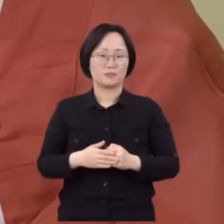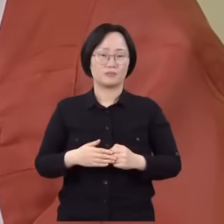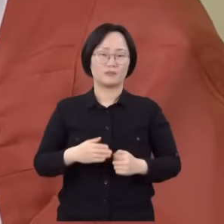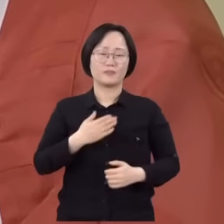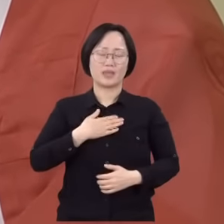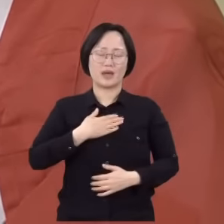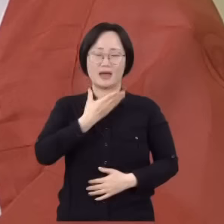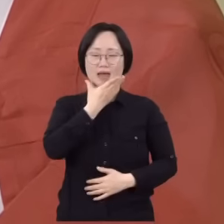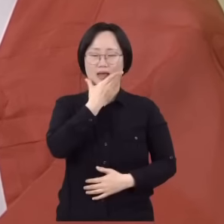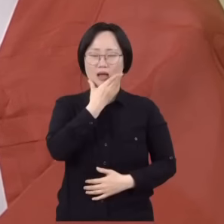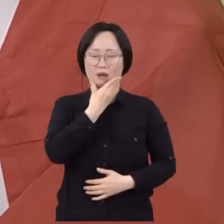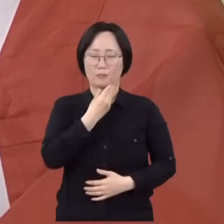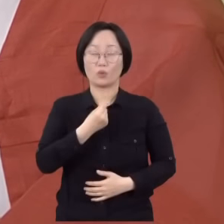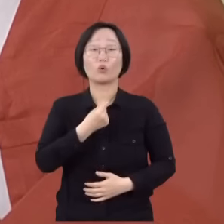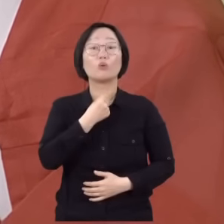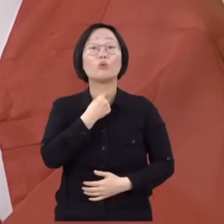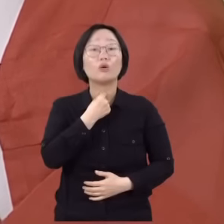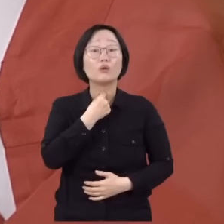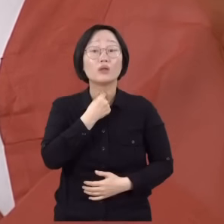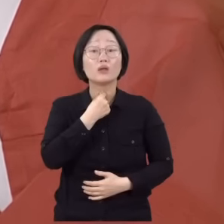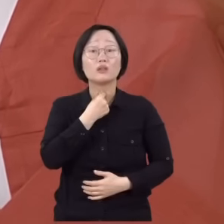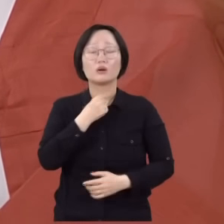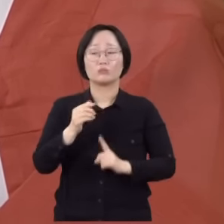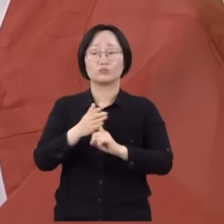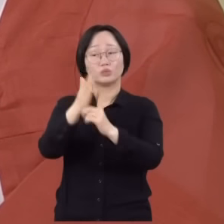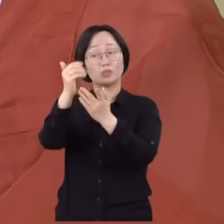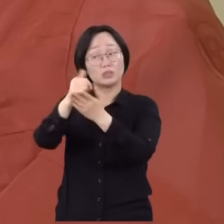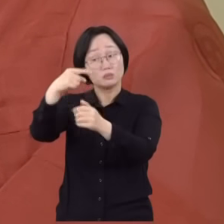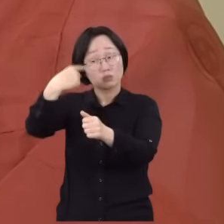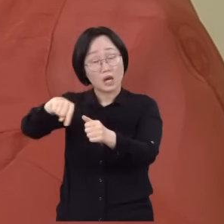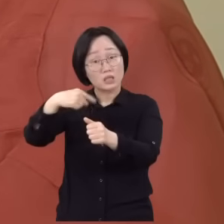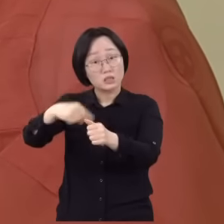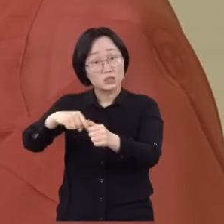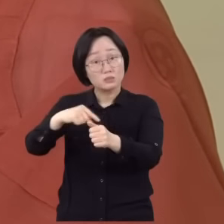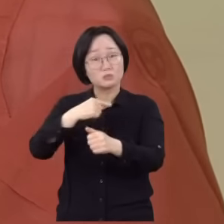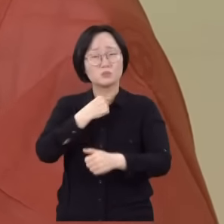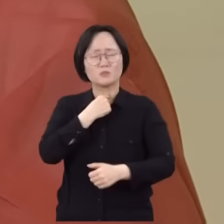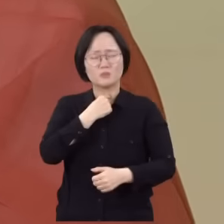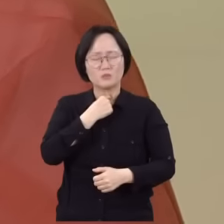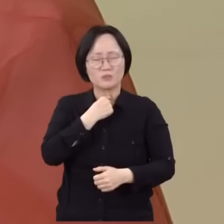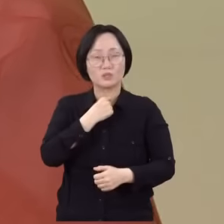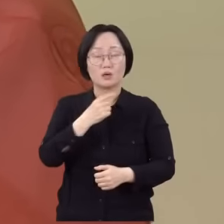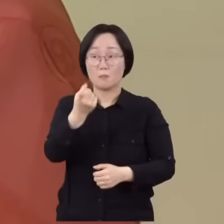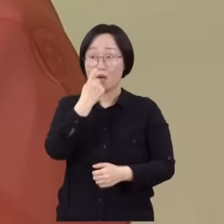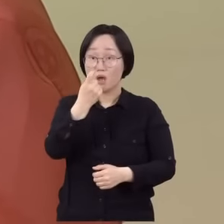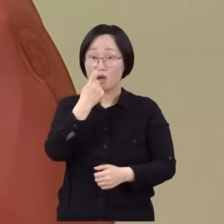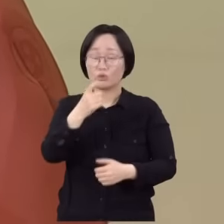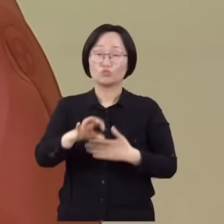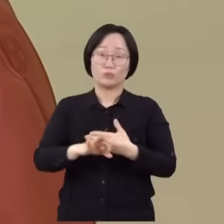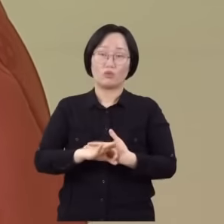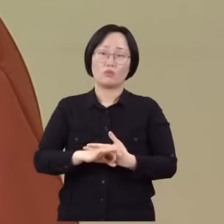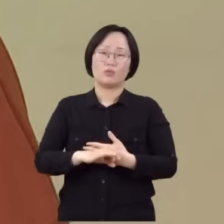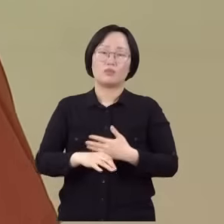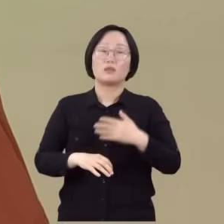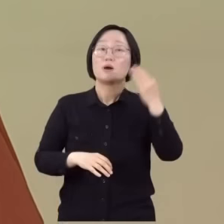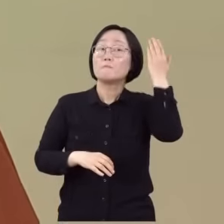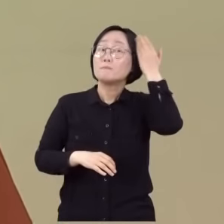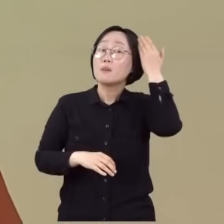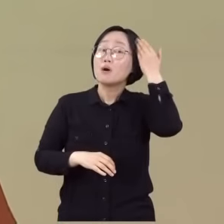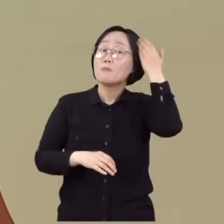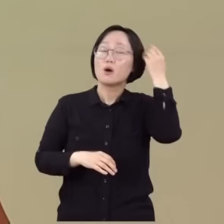부처님 가르침을 만나게 되었다면 머리로만 불교를 이해해서는 안 됩니다